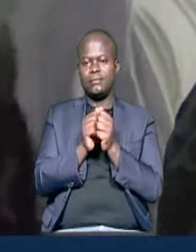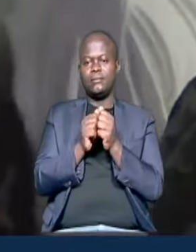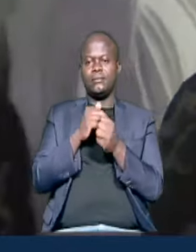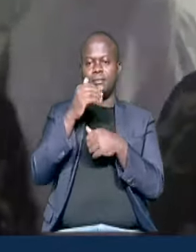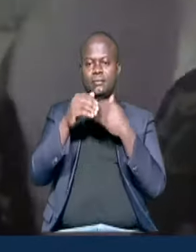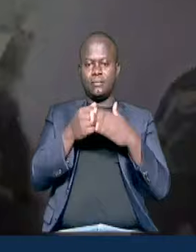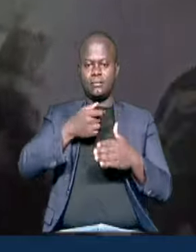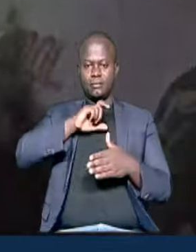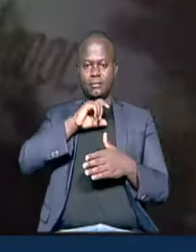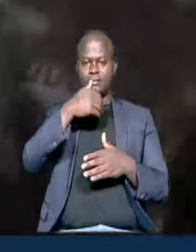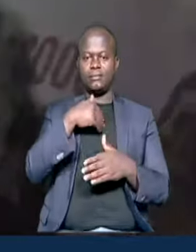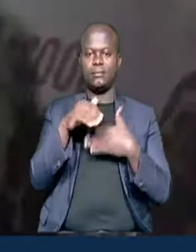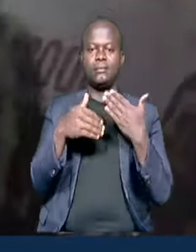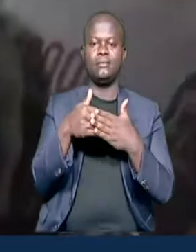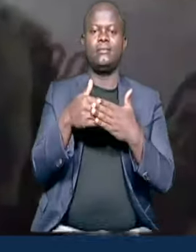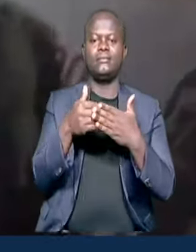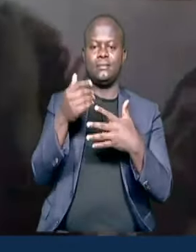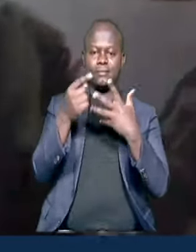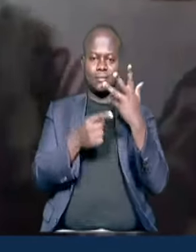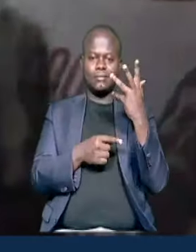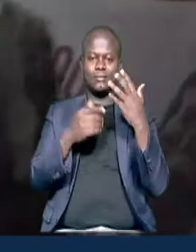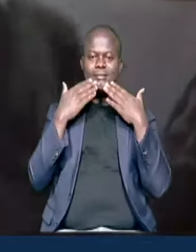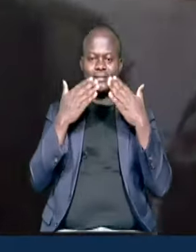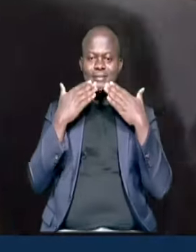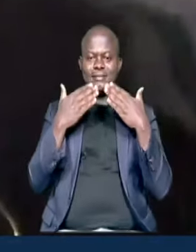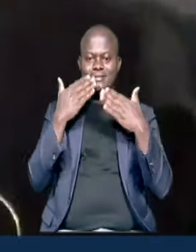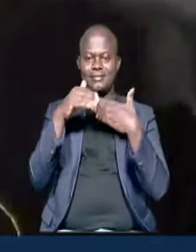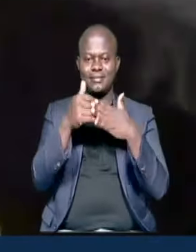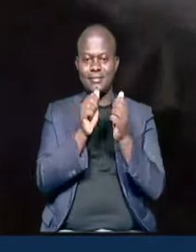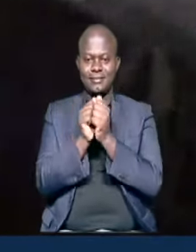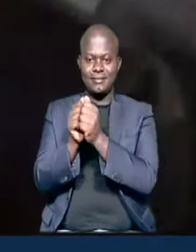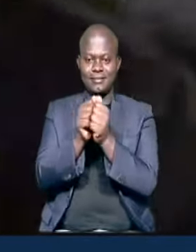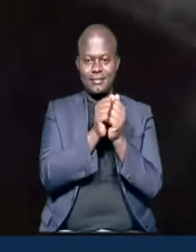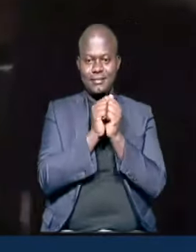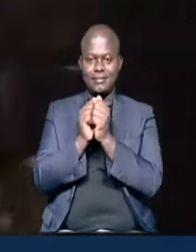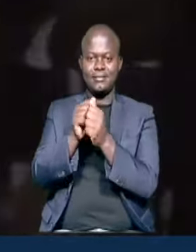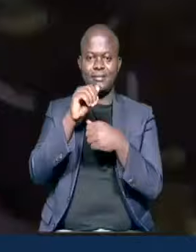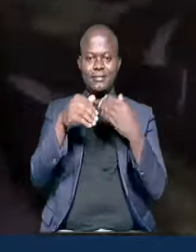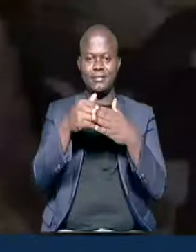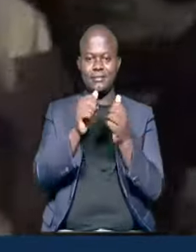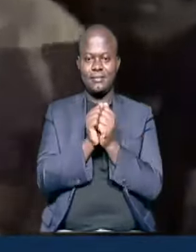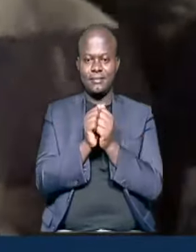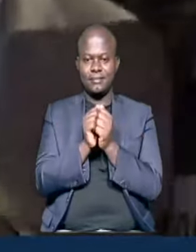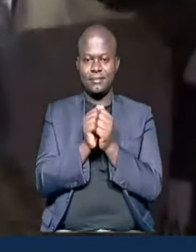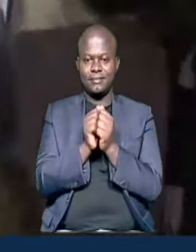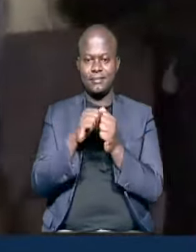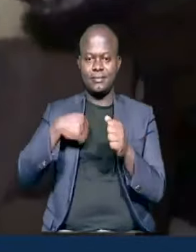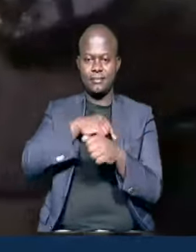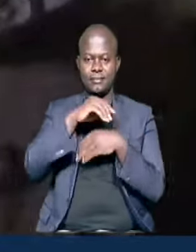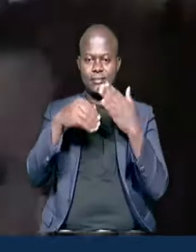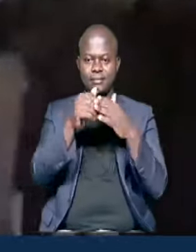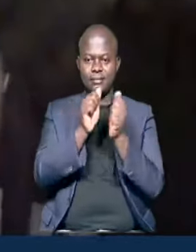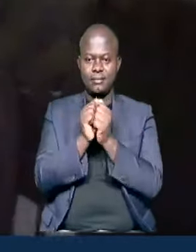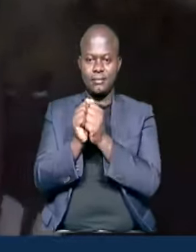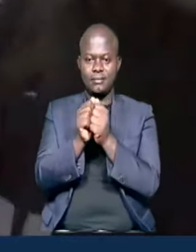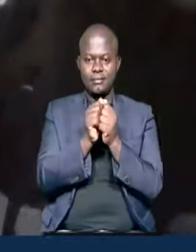intwari igira Police ntwana rwa murakoze cyane reka Arabia umva nkubwira reka Police